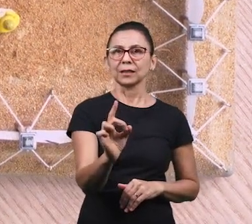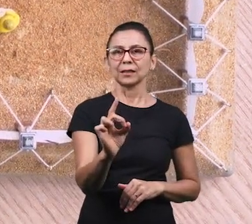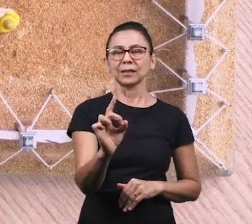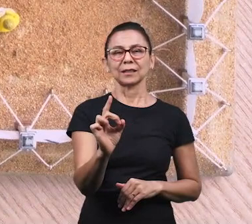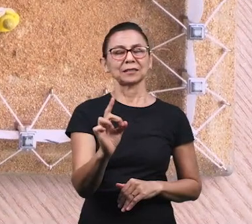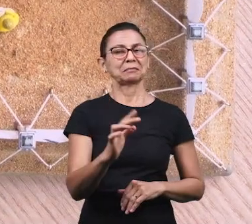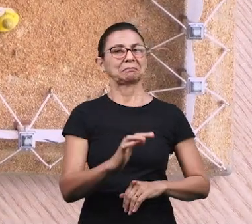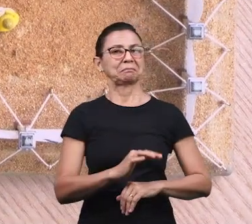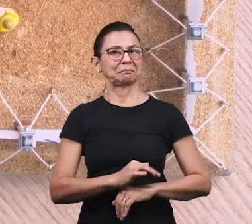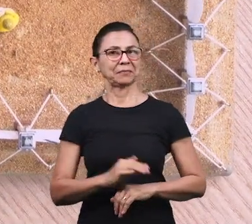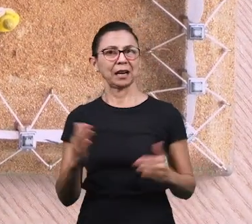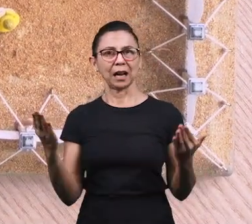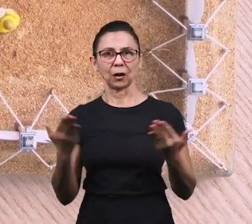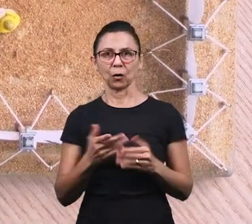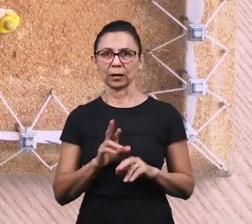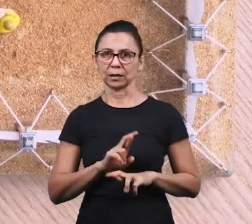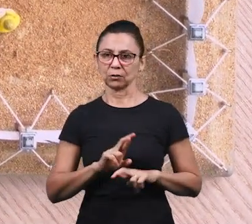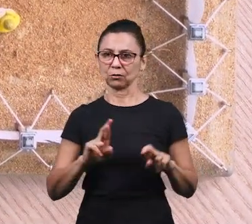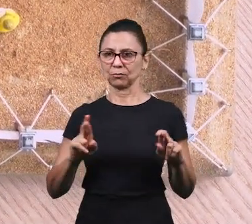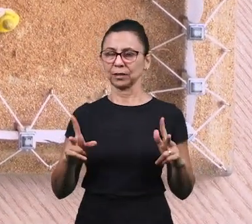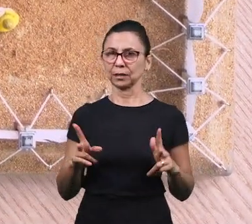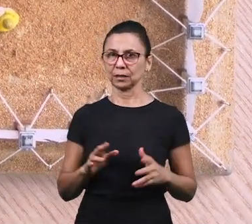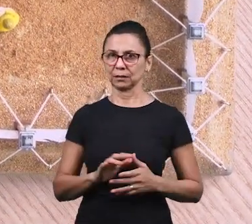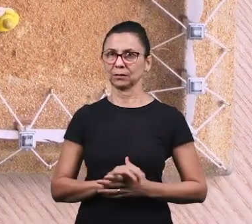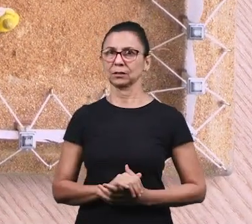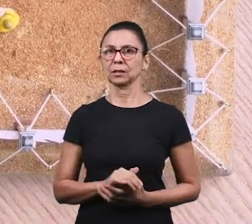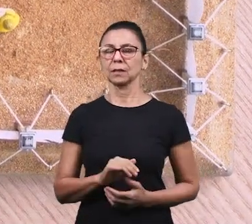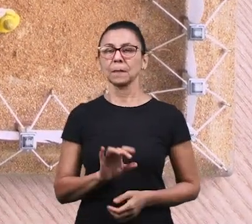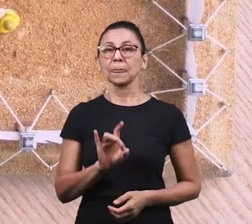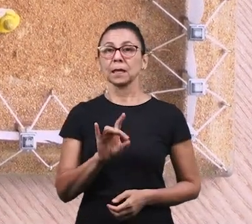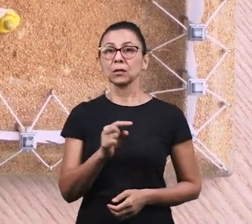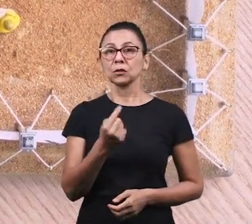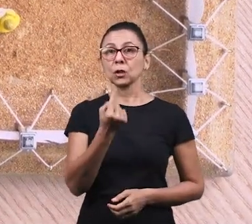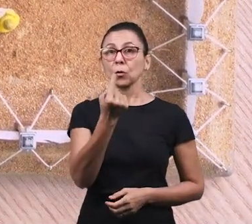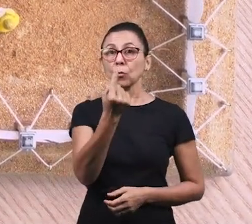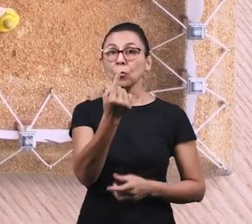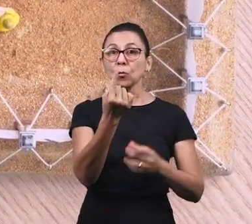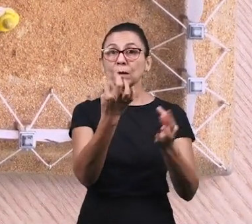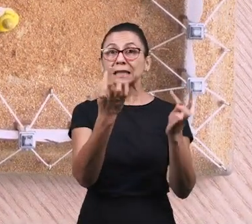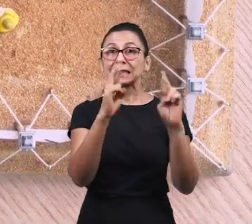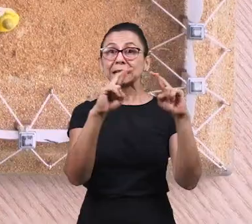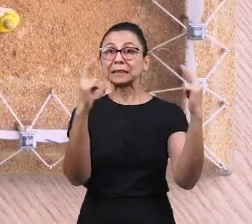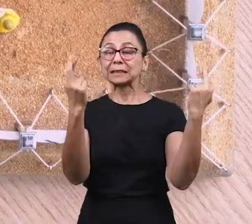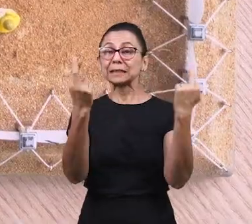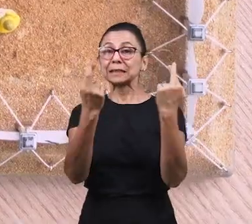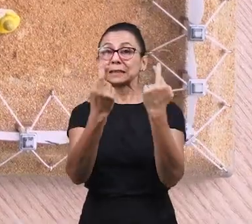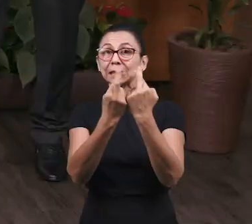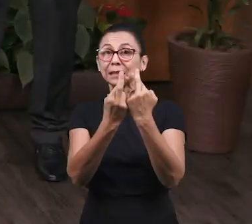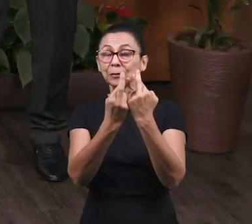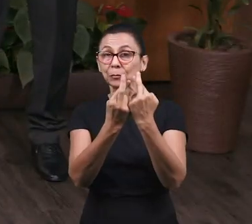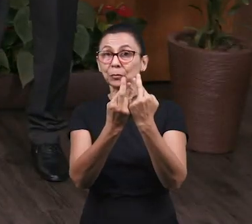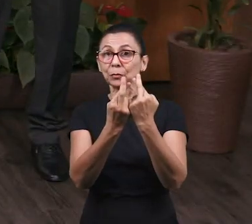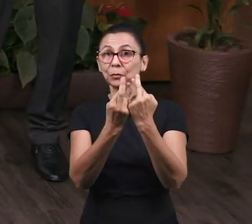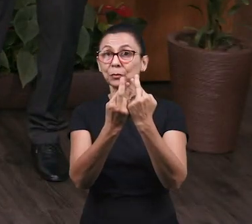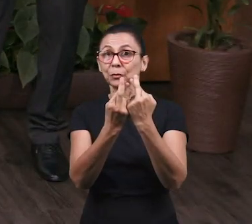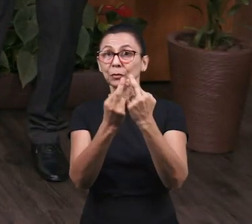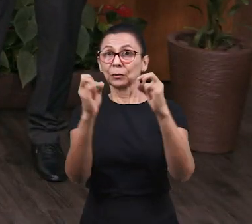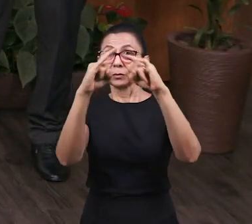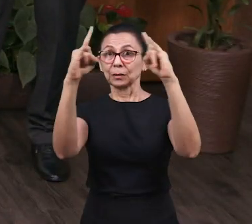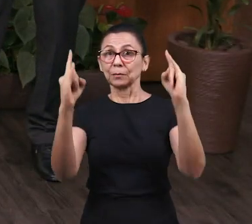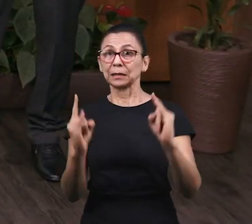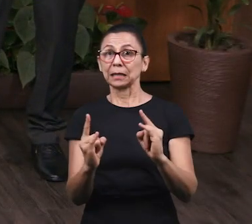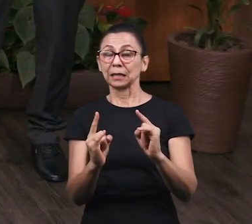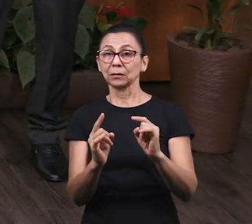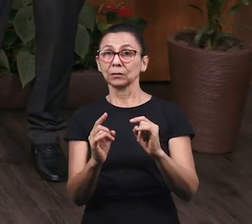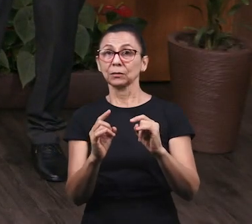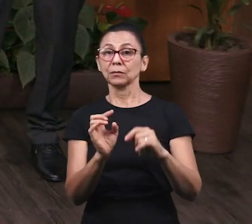plus. À l'époque, c'était seulement une tribu choisie qui pouvait entrer. Mais comme il est écrit en